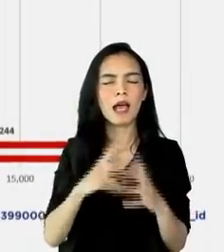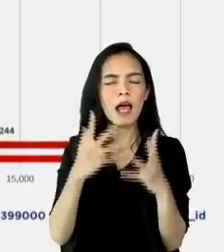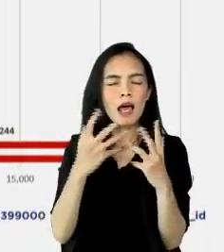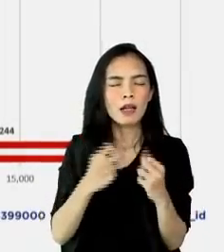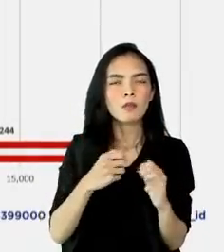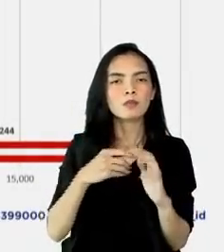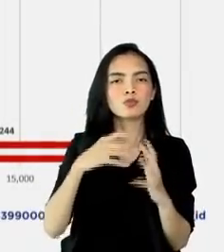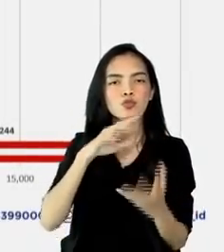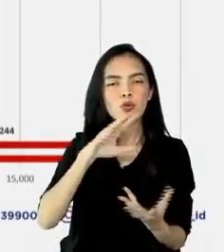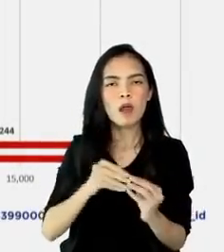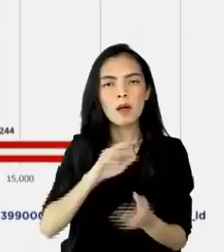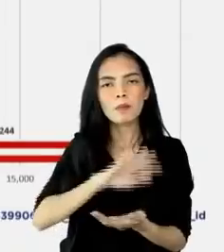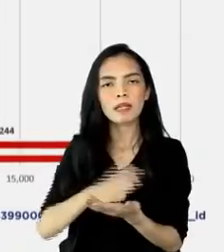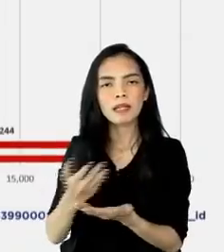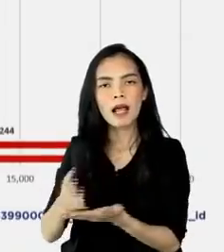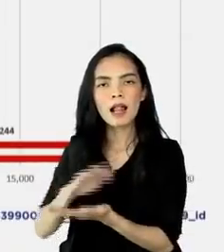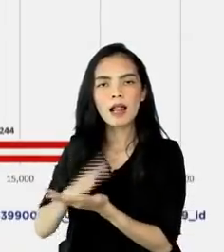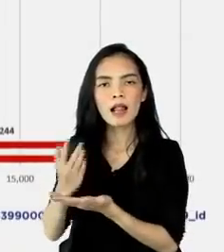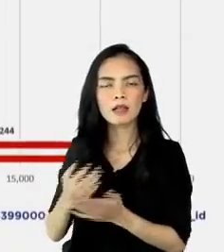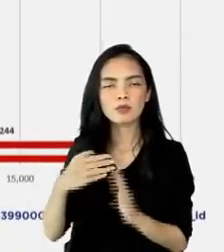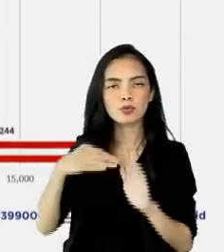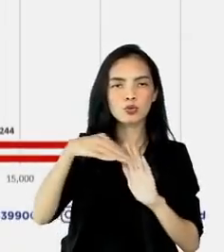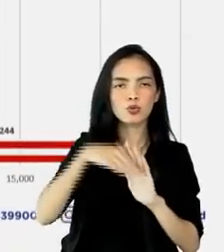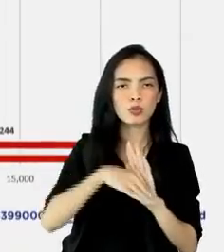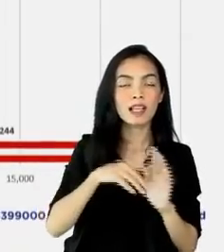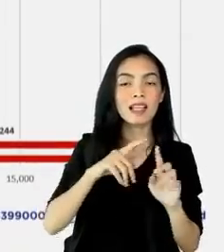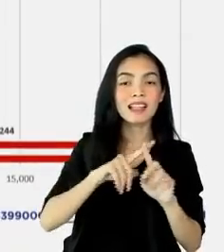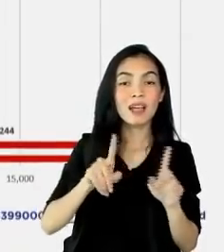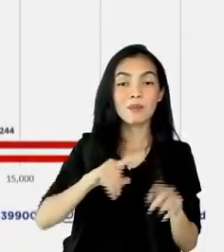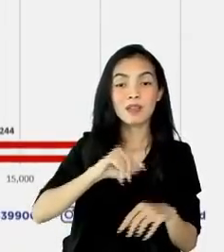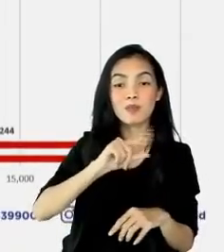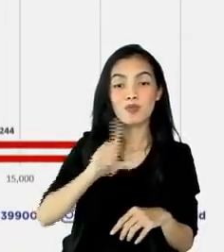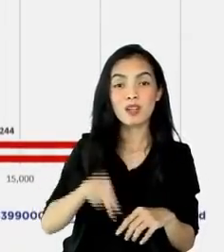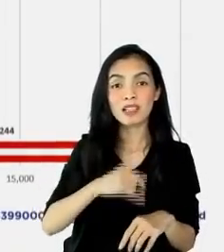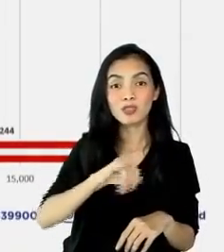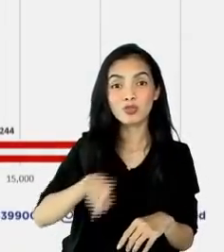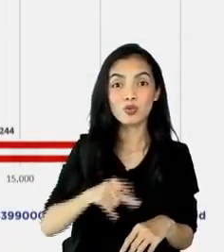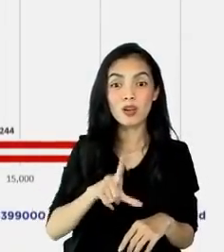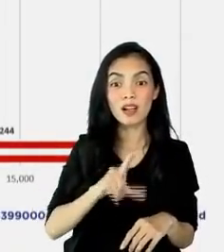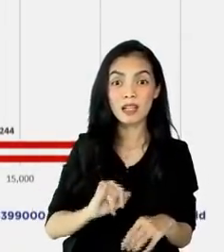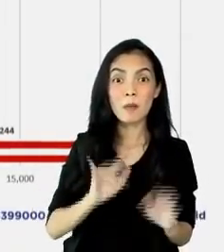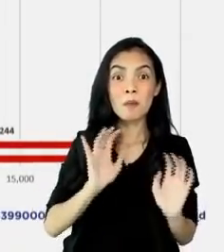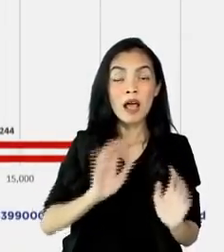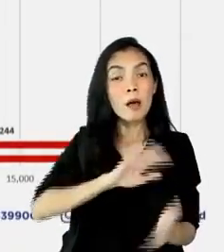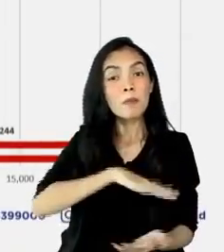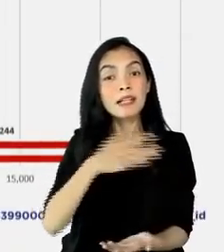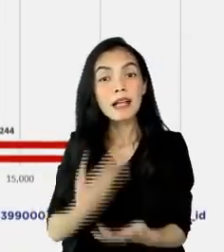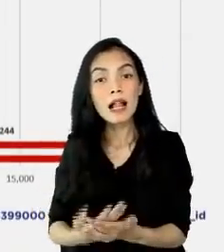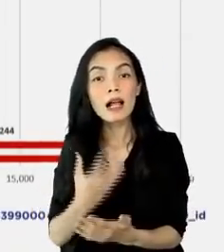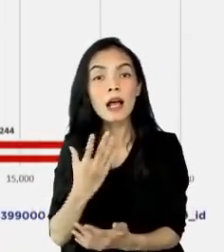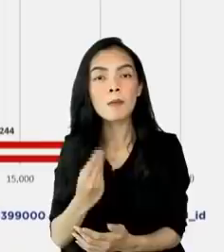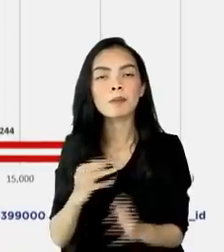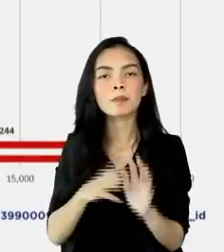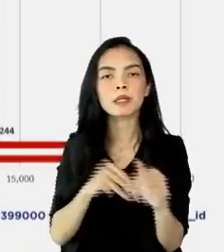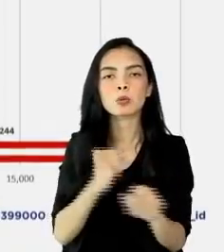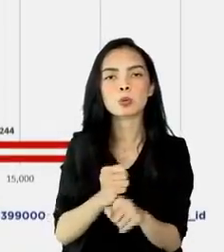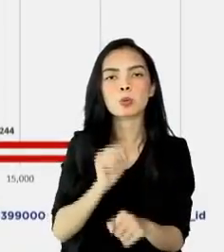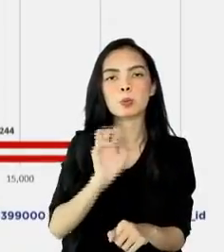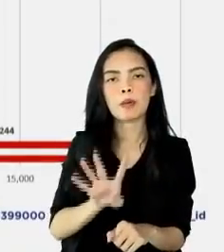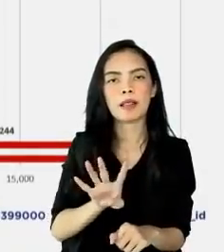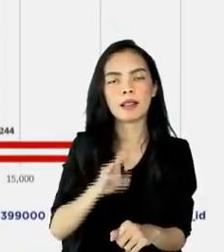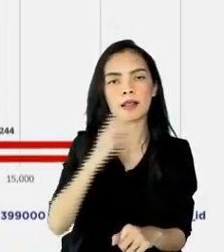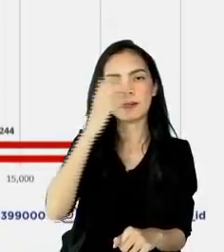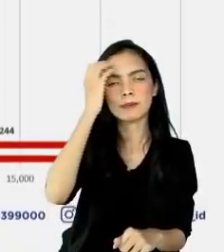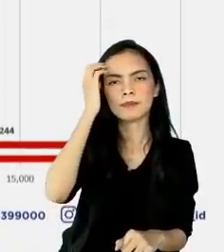di bulan Juli kita melihat ternyata peak jumlah kematian terjadi pada akhir pekan di bulan Juli 2021.